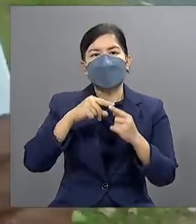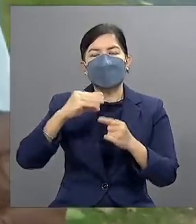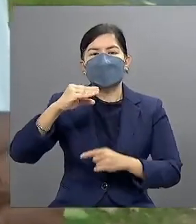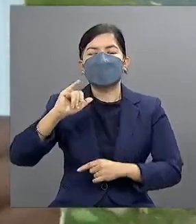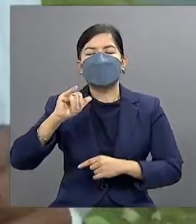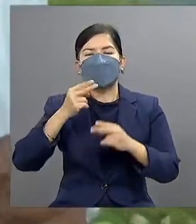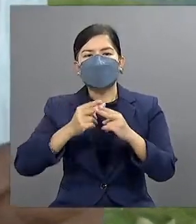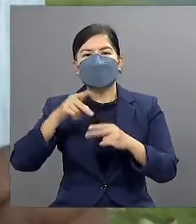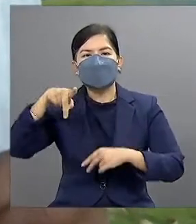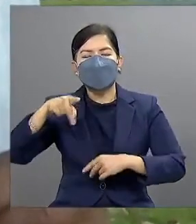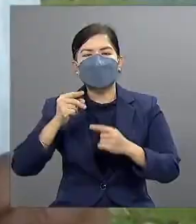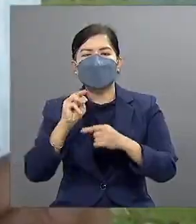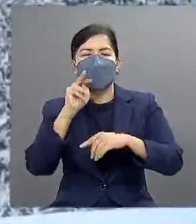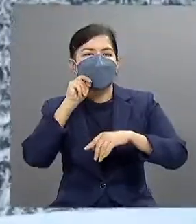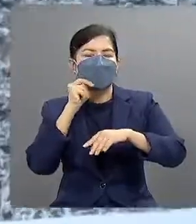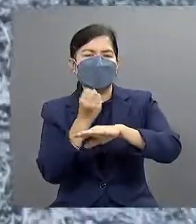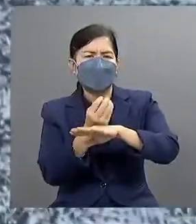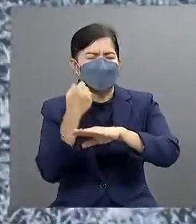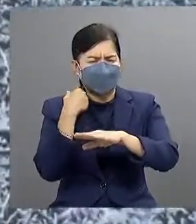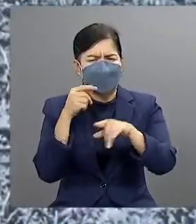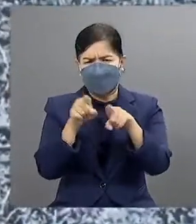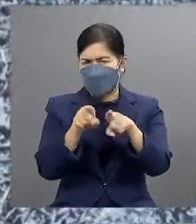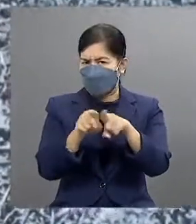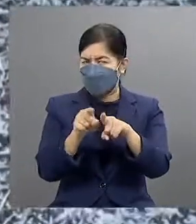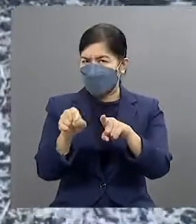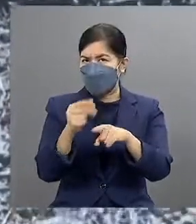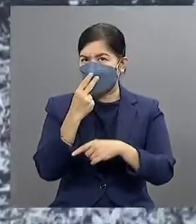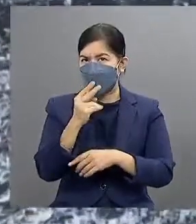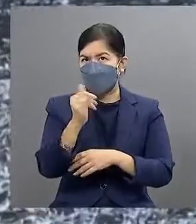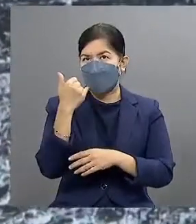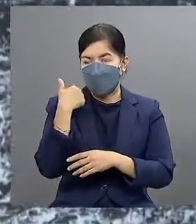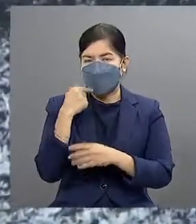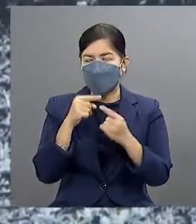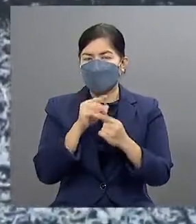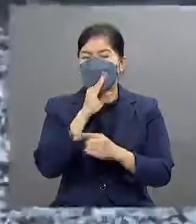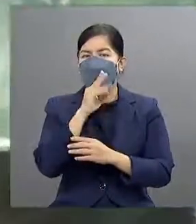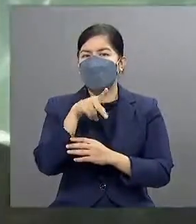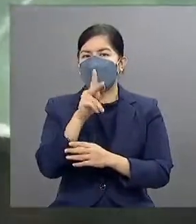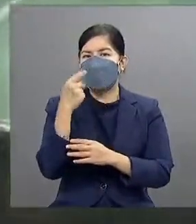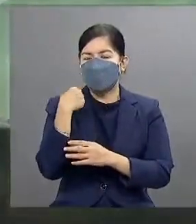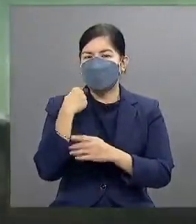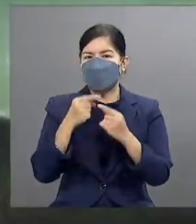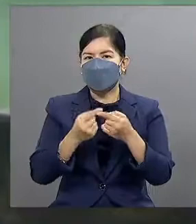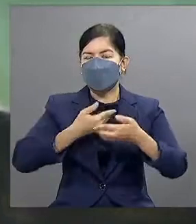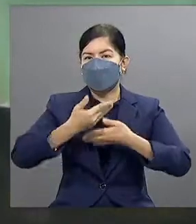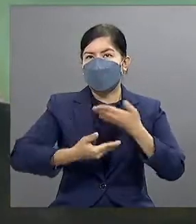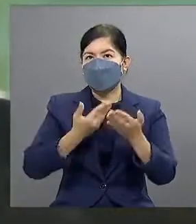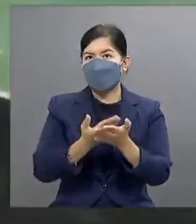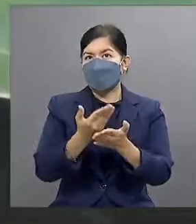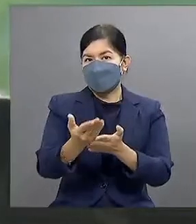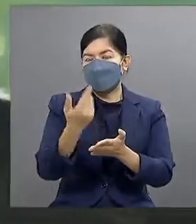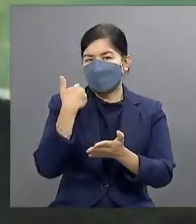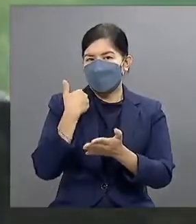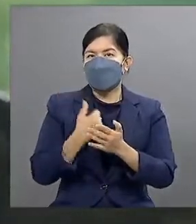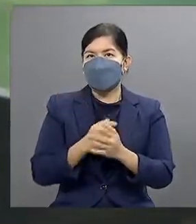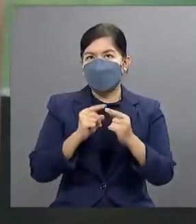การตั้งข้อสังเกตในขณะนั้นว่าอาจมีการสวมทะเบียนช้างซื้อขายตัวรูปพรรณแต่พยานหลักฐานไม่ชัดเจนเ